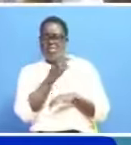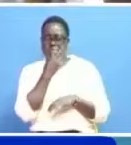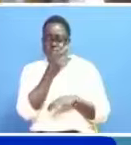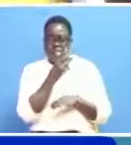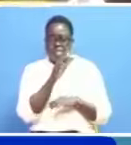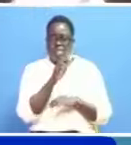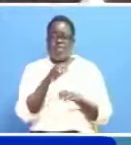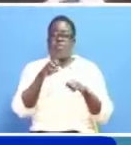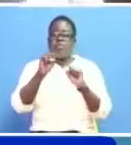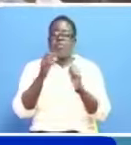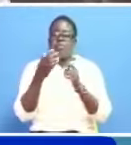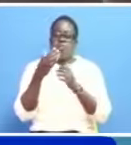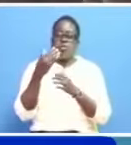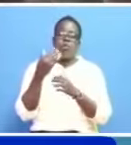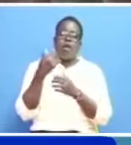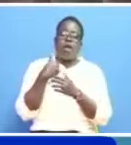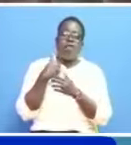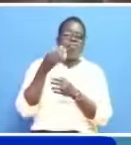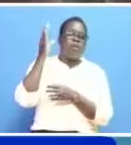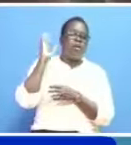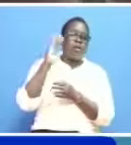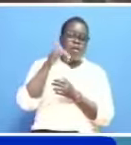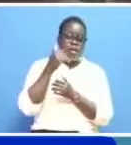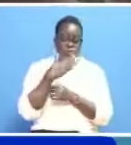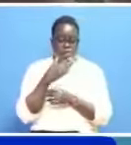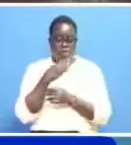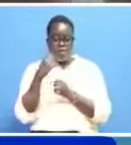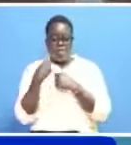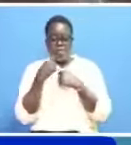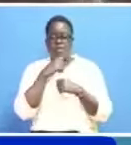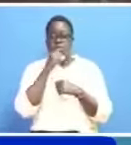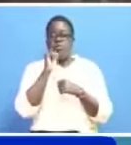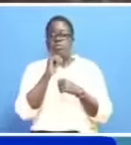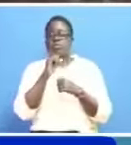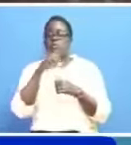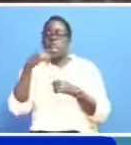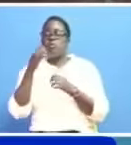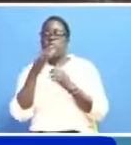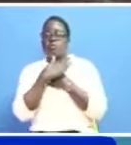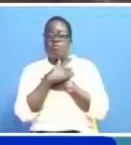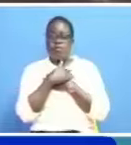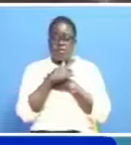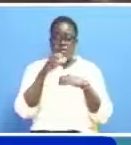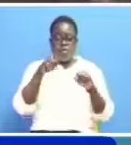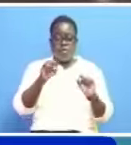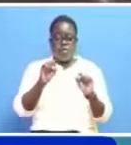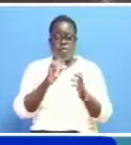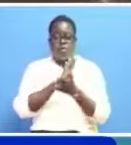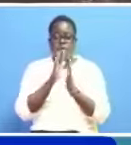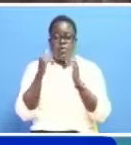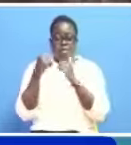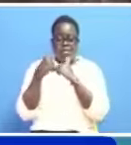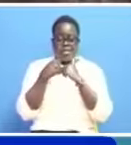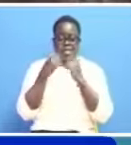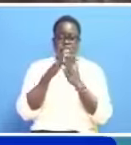pikipiki, umebebana tuseme wewe na mwenzako, it's a challenge. You can't even go to a place with your friend with a motorbike. Inakuwa ni challenge kubwa